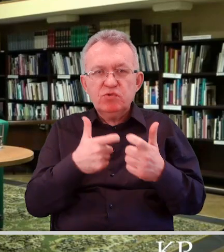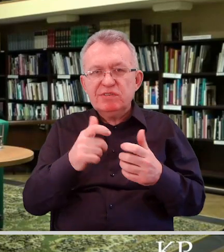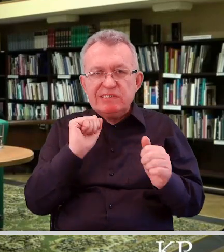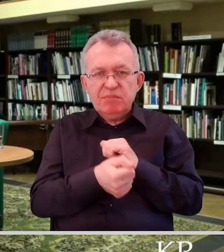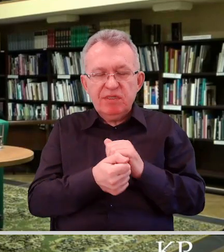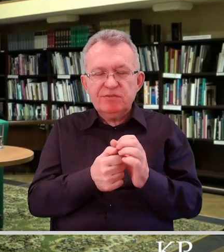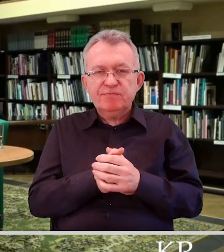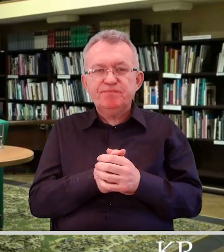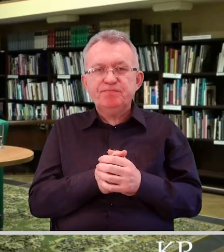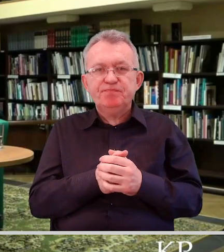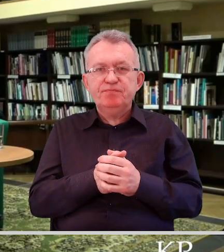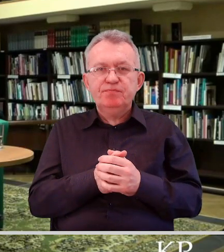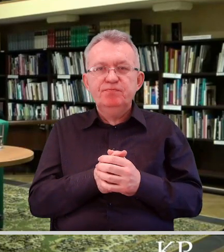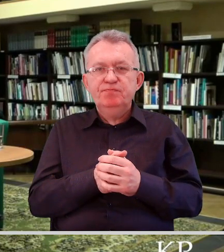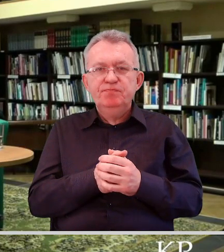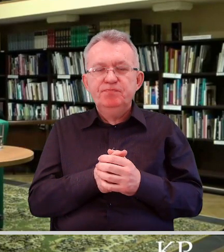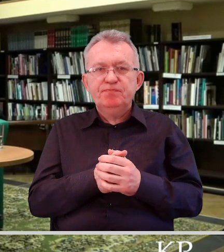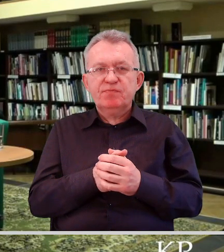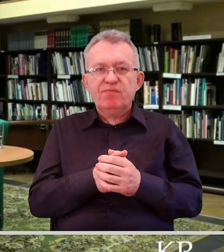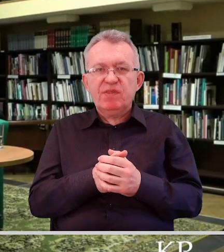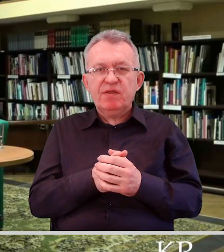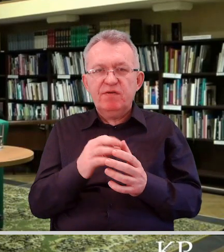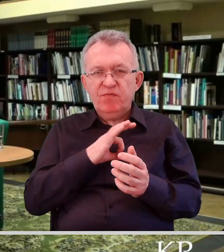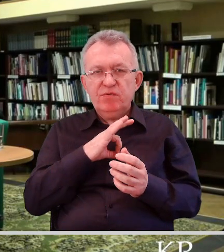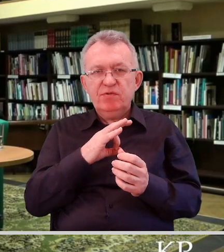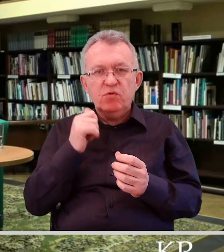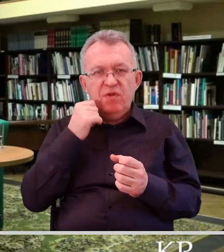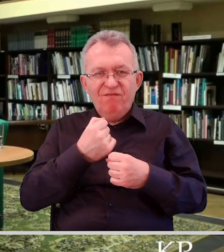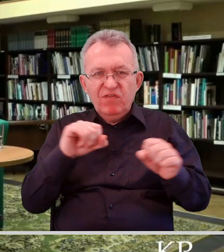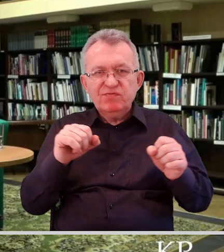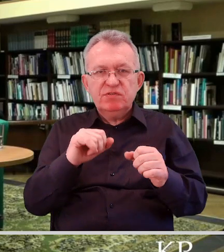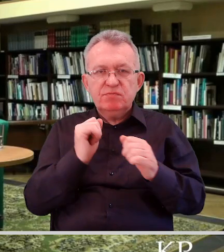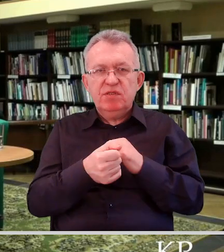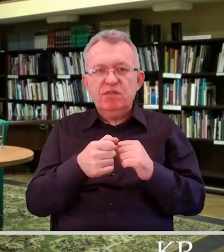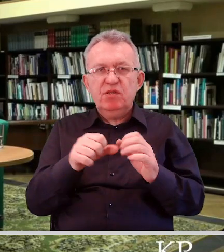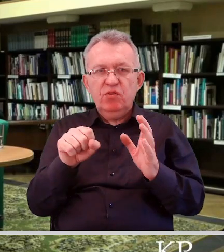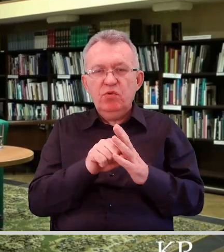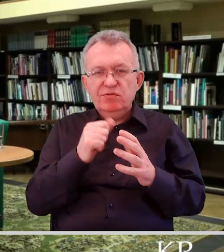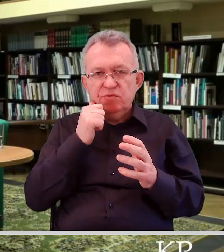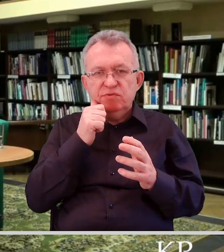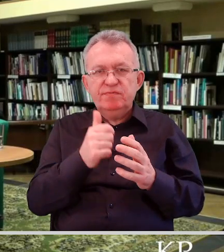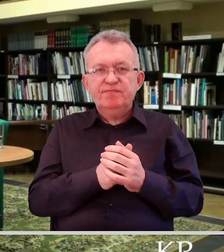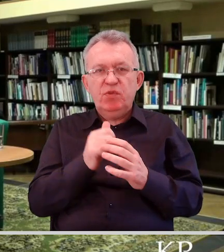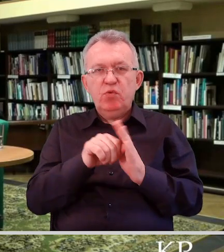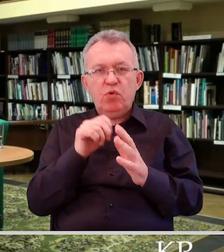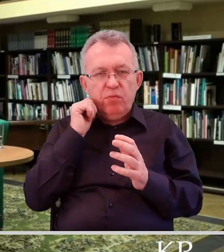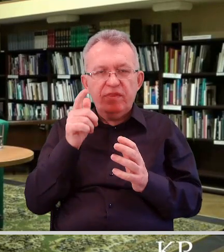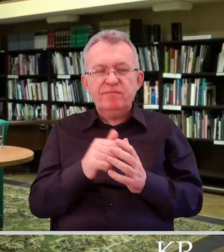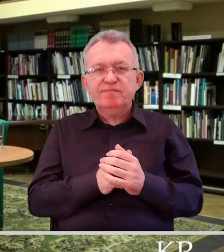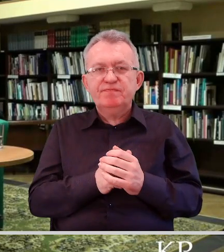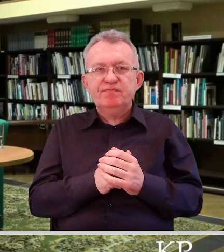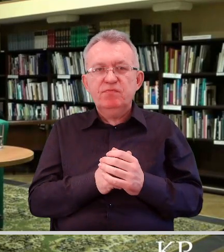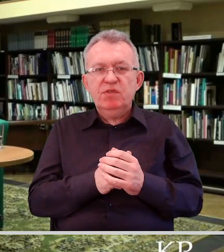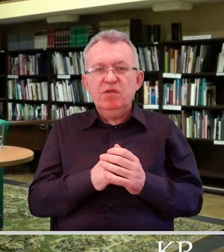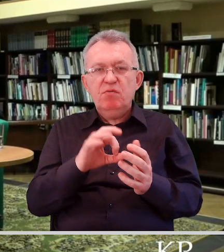zmienić w feminizmie w ogóle, w takim podejściu poważniejszym do kobiet. W